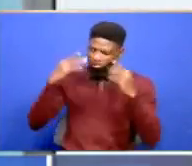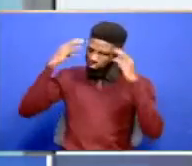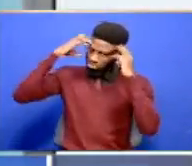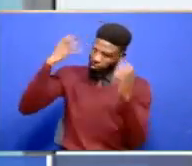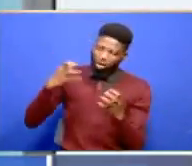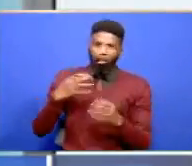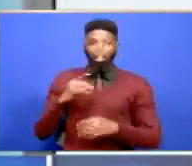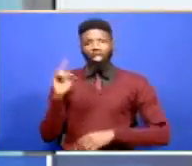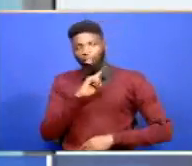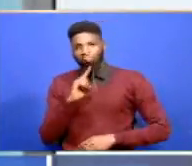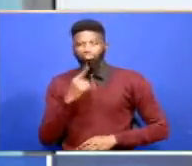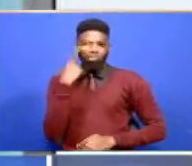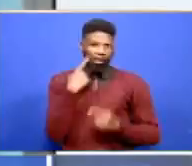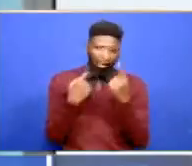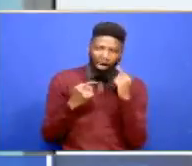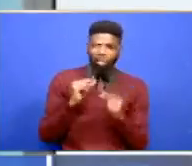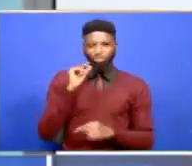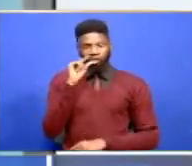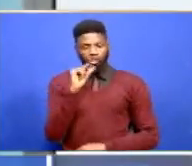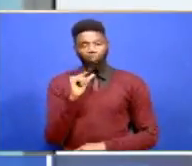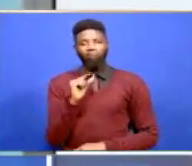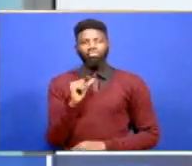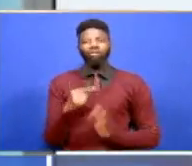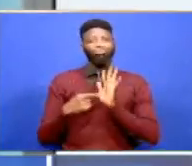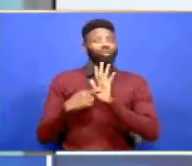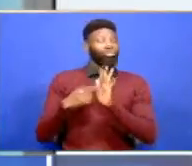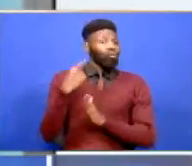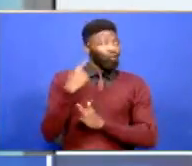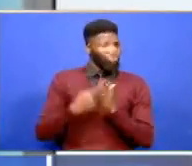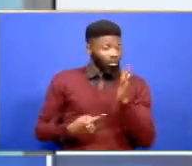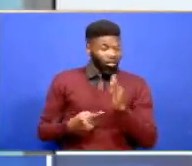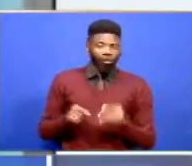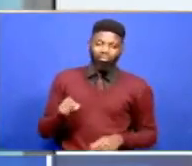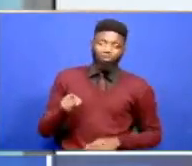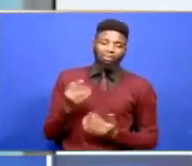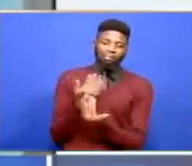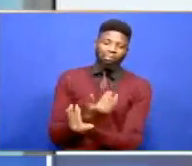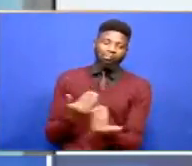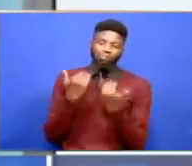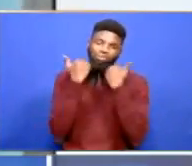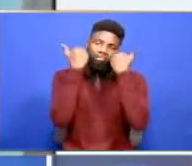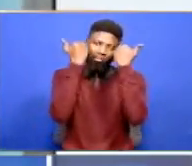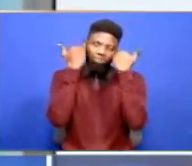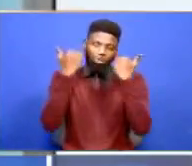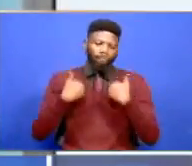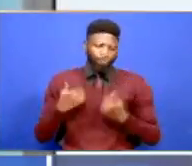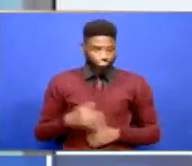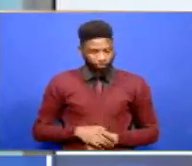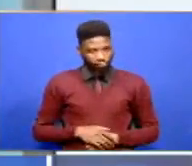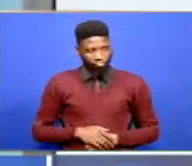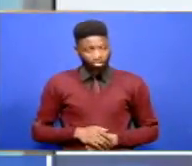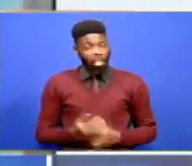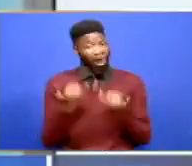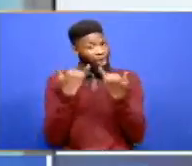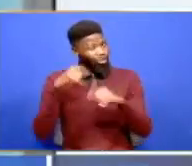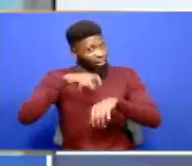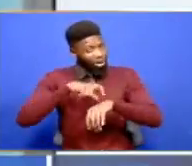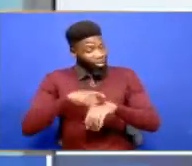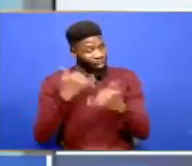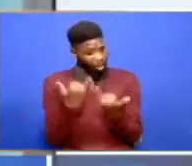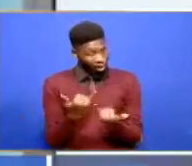mkali, analialia. These are some of the areas how children show stress. So kwa hii wakati